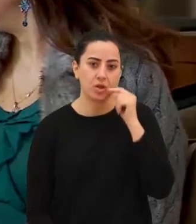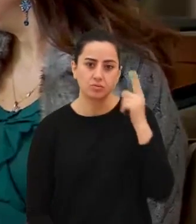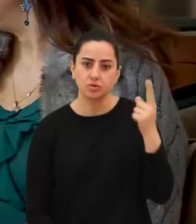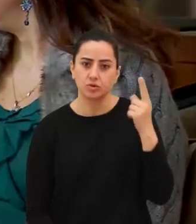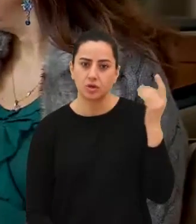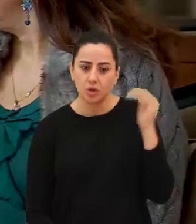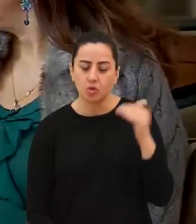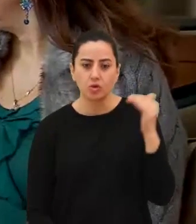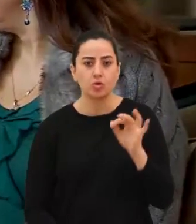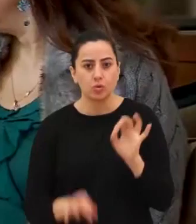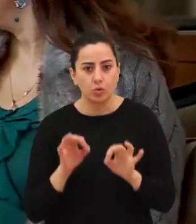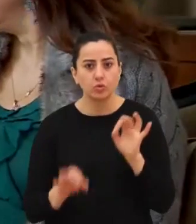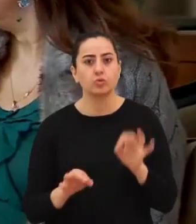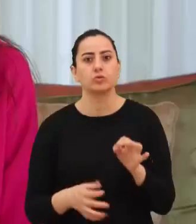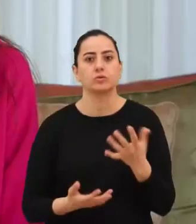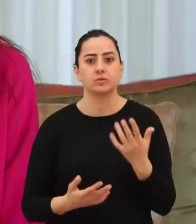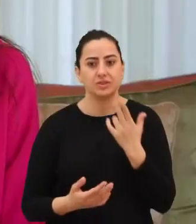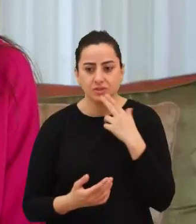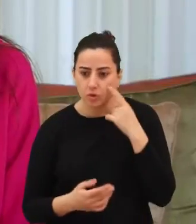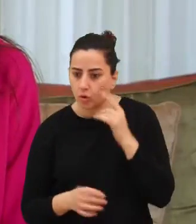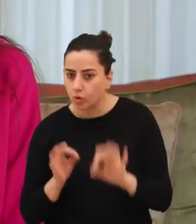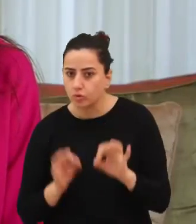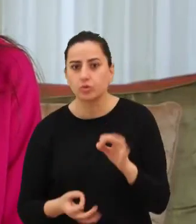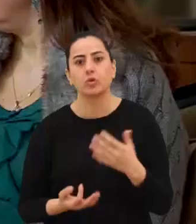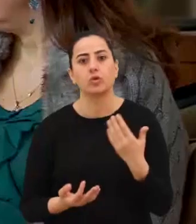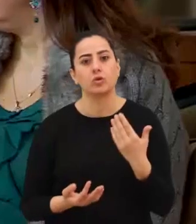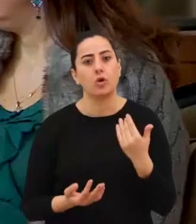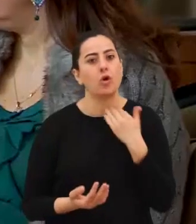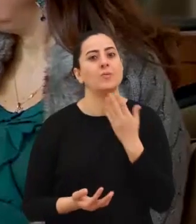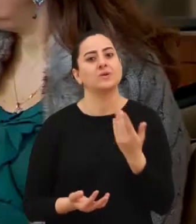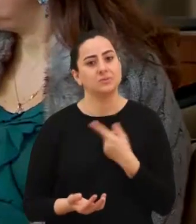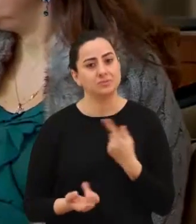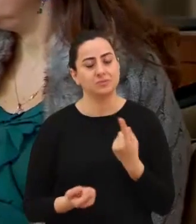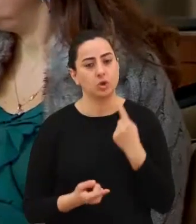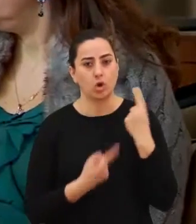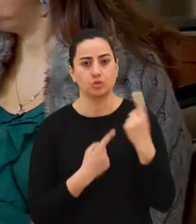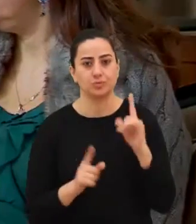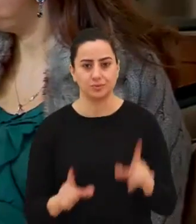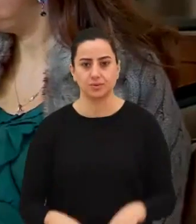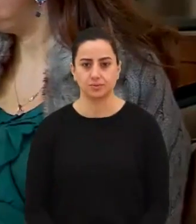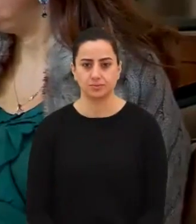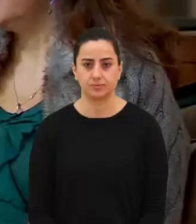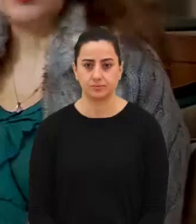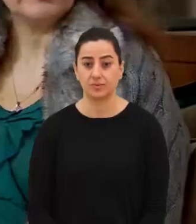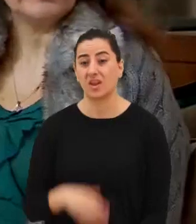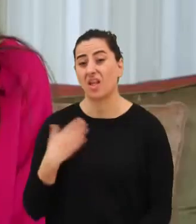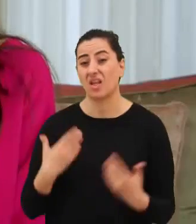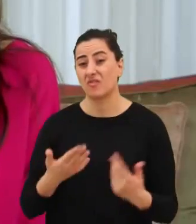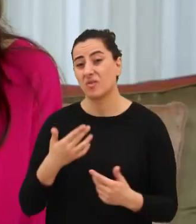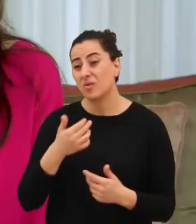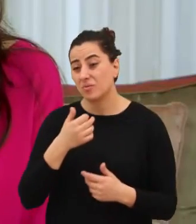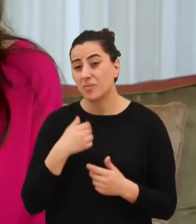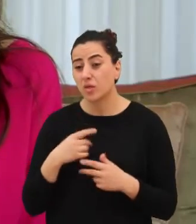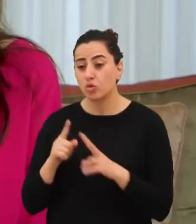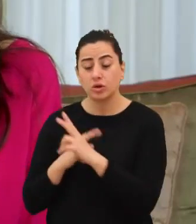bir geliyor, uşağı kontrol ediyor, piricığı kontrol ediyor. Yani olmaz öyle şey yani, onu bir konuşmamız lazım. Ay evet babacığım ya, Nurhan'la ben